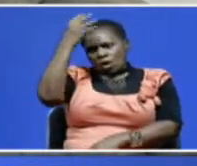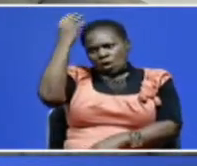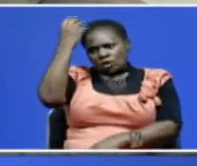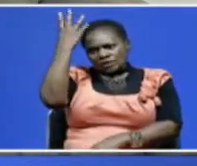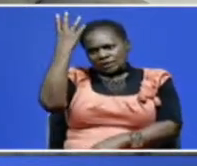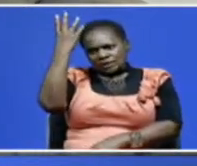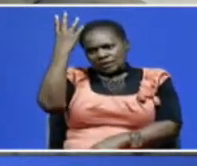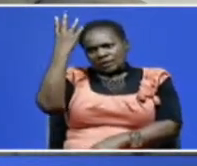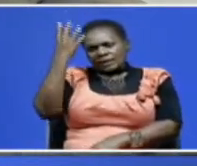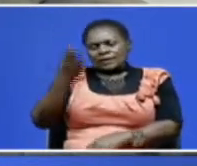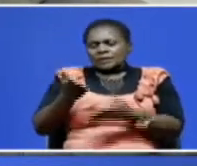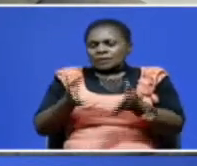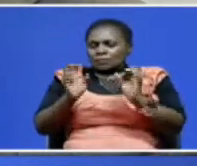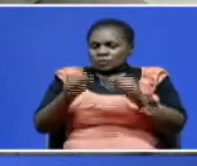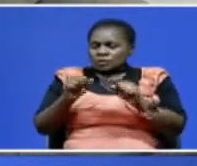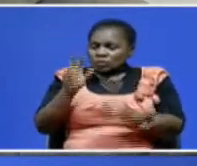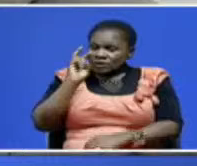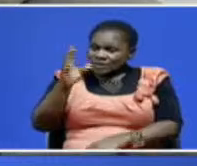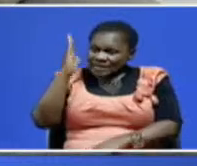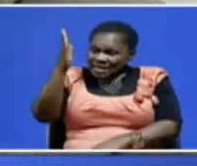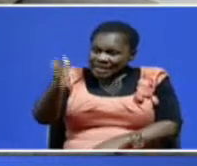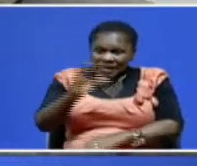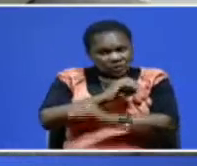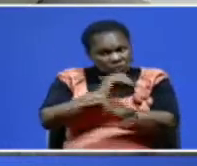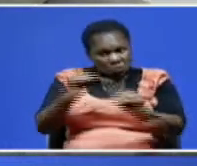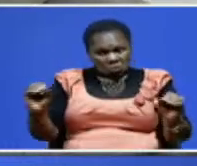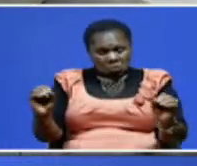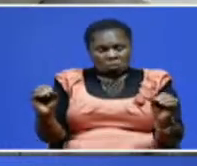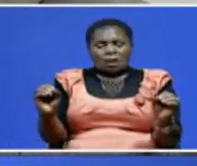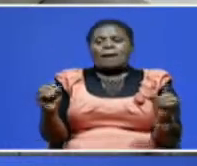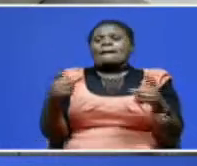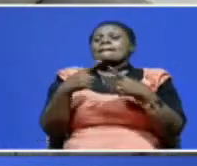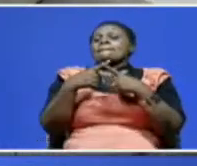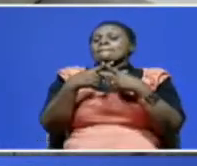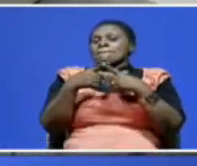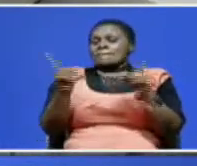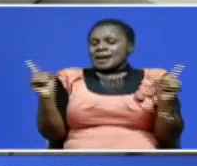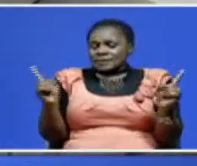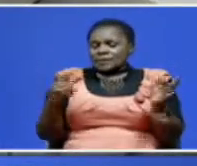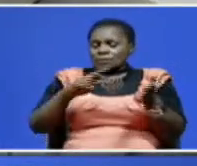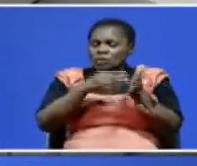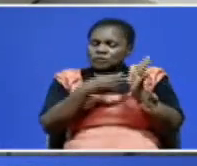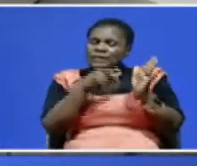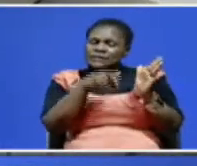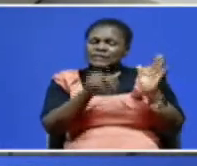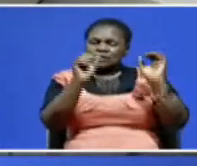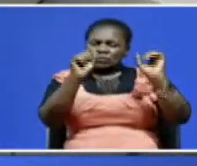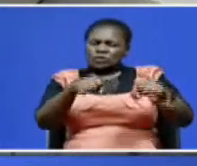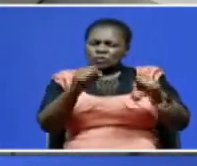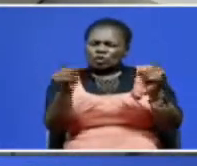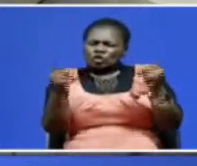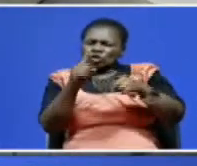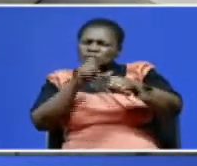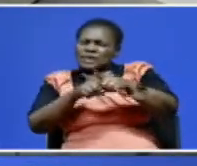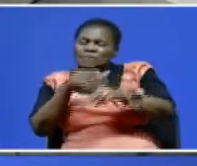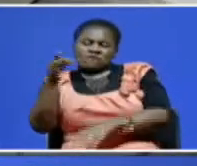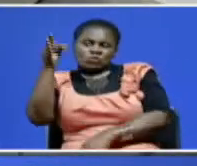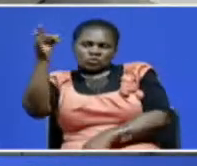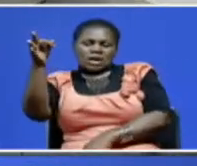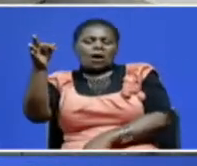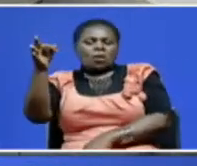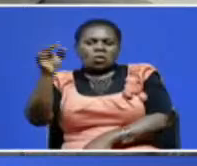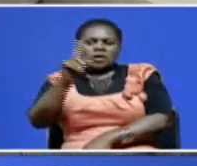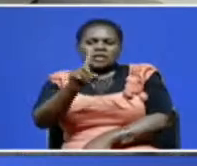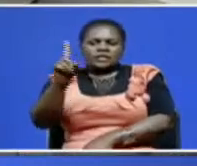ambayo matokeo yake unaweza usione moja kwa moja kwa mtu wa kawaida, lakini ni miradi ambayo kipindi kifupi kijacho kila